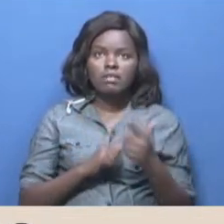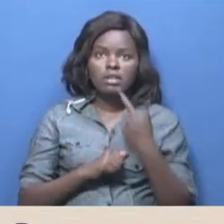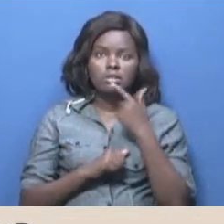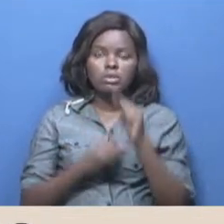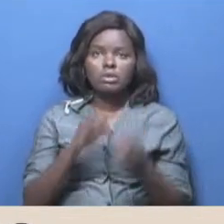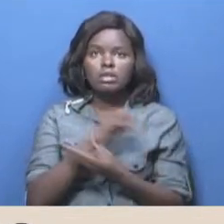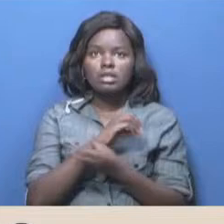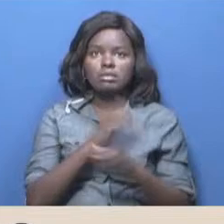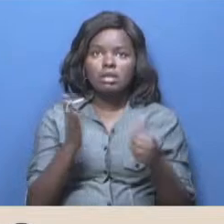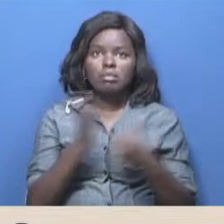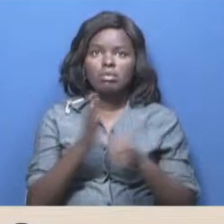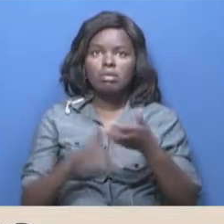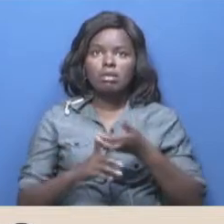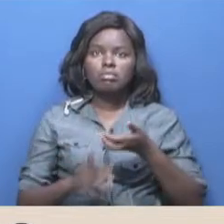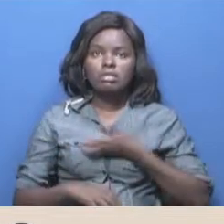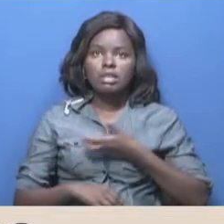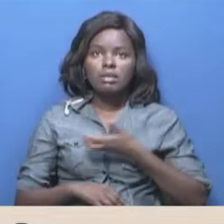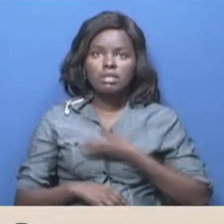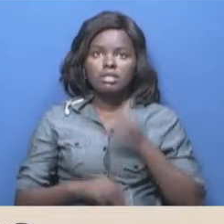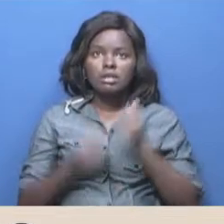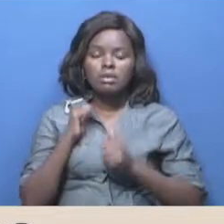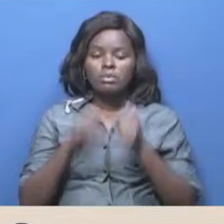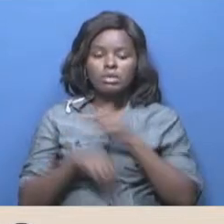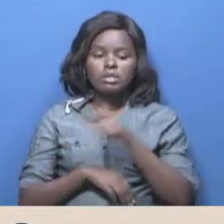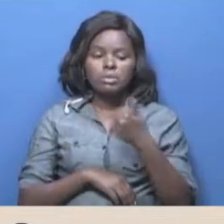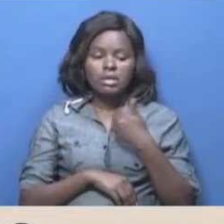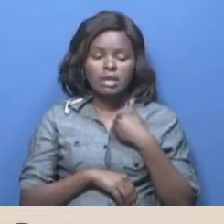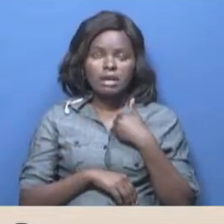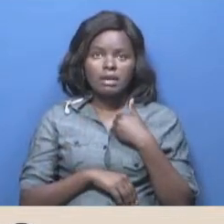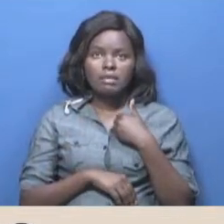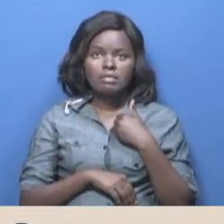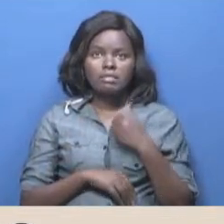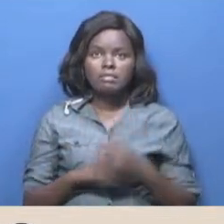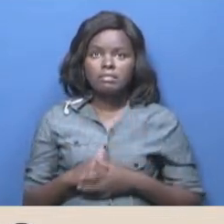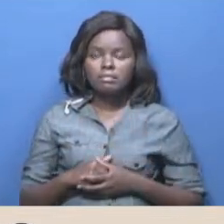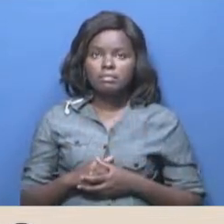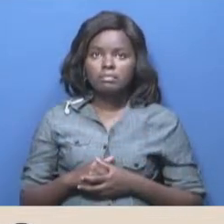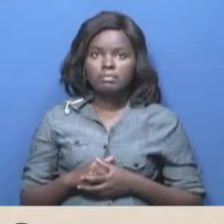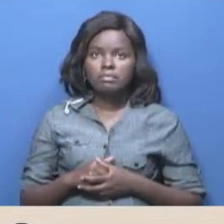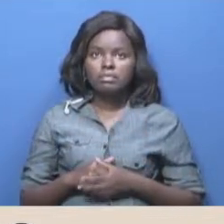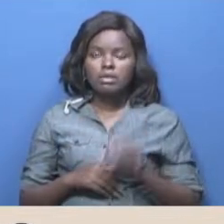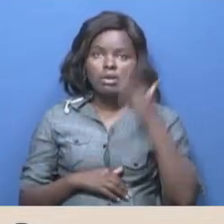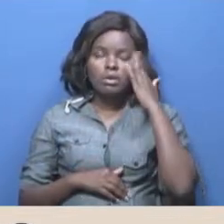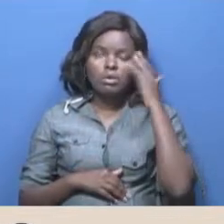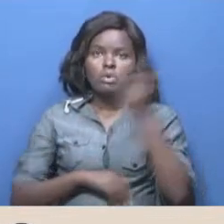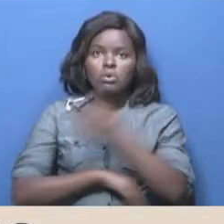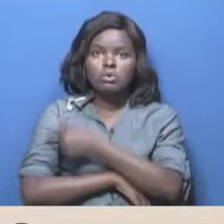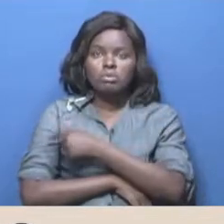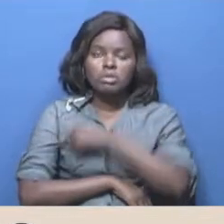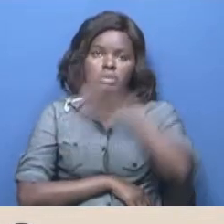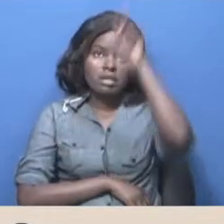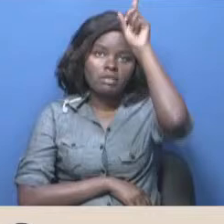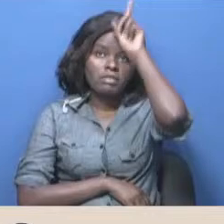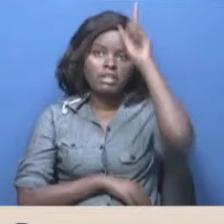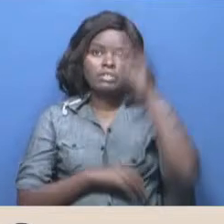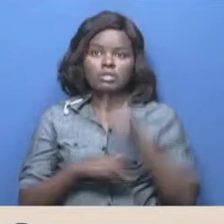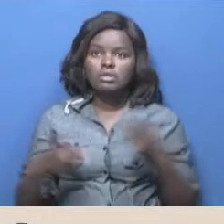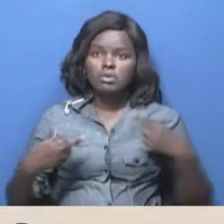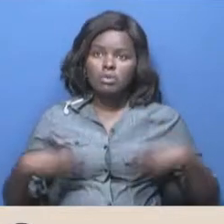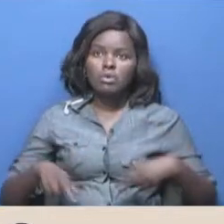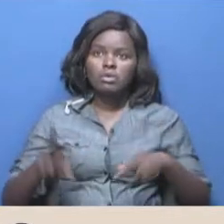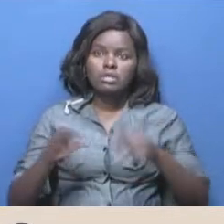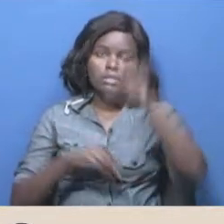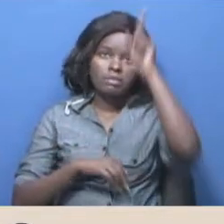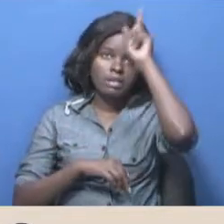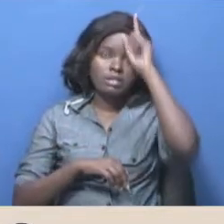tumueleze matatizo yetu yale tunayopitia mashinani kama MCA. Mnajua hospitali mashinani, mnajua barabara